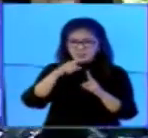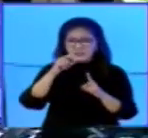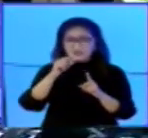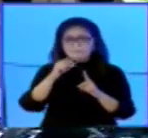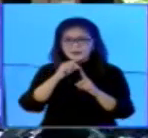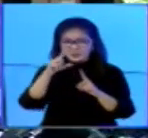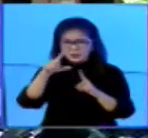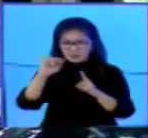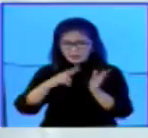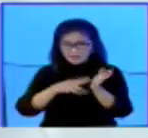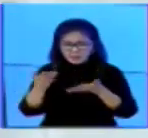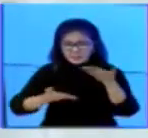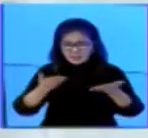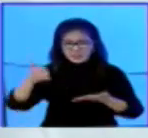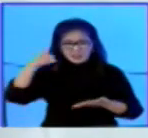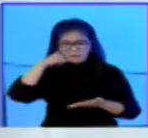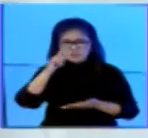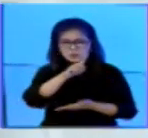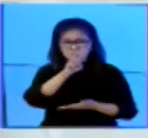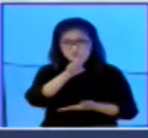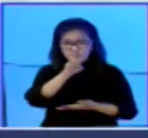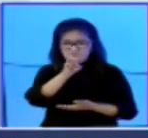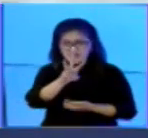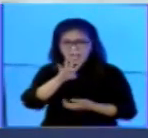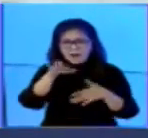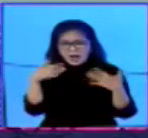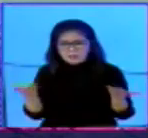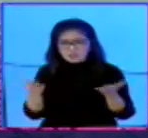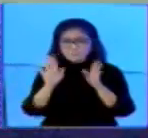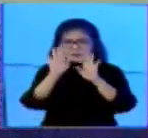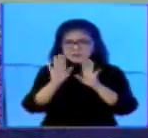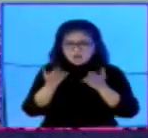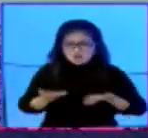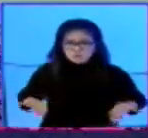Melalui layanan telepon 123 atau kanal media sosial PT PLN.